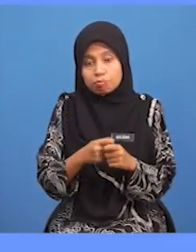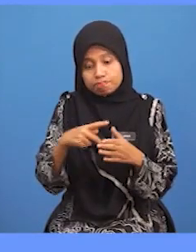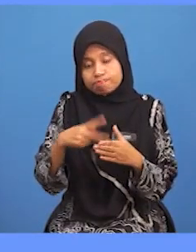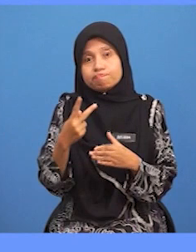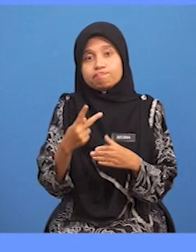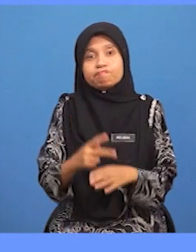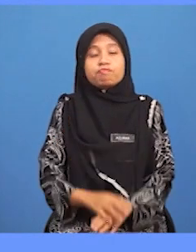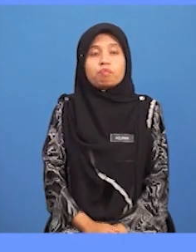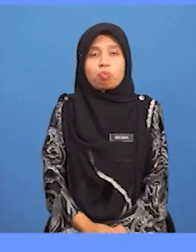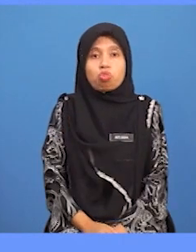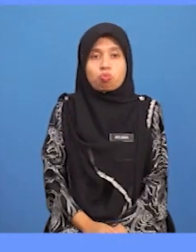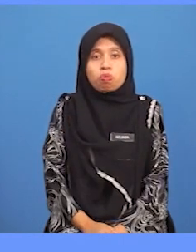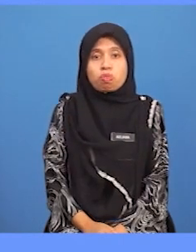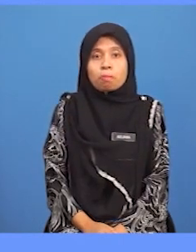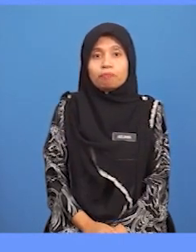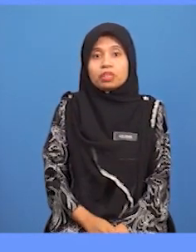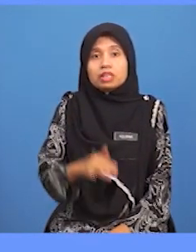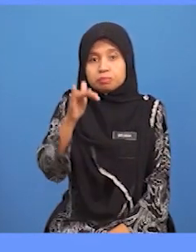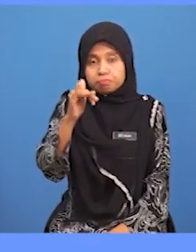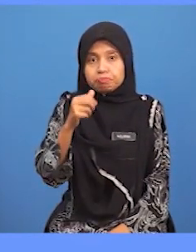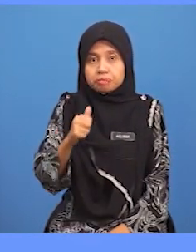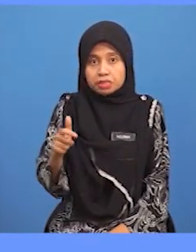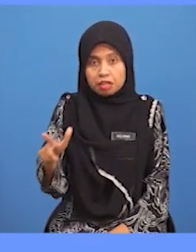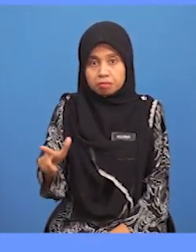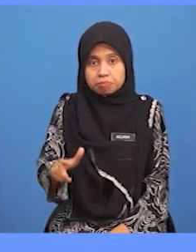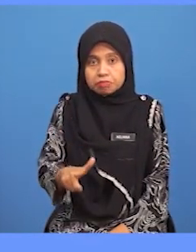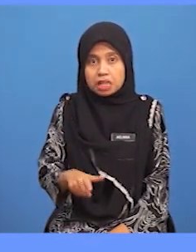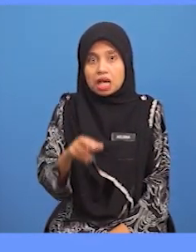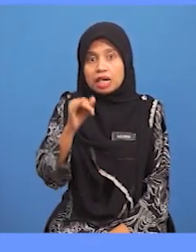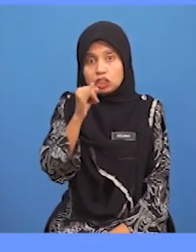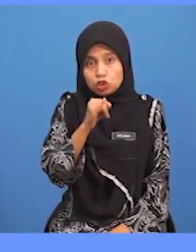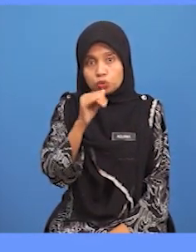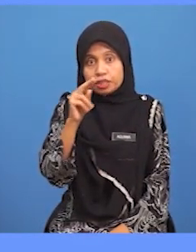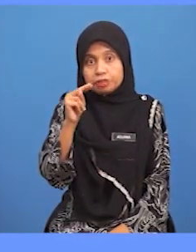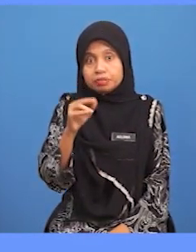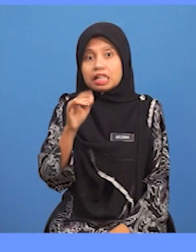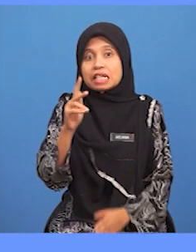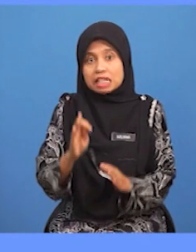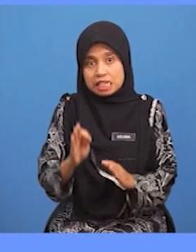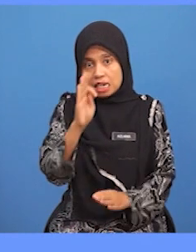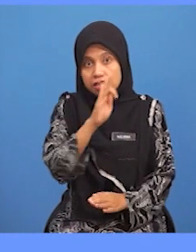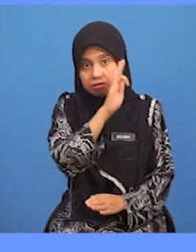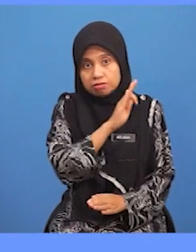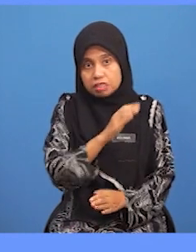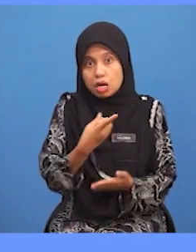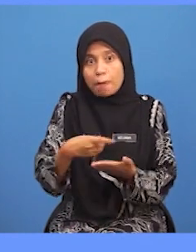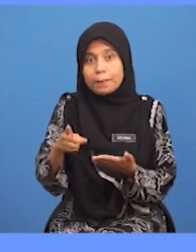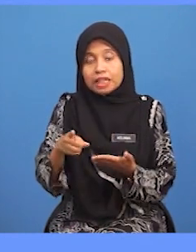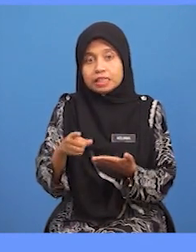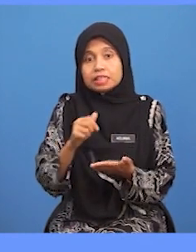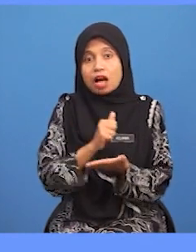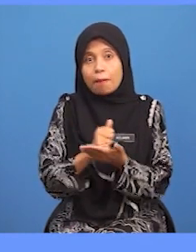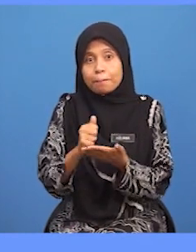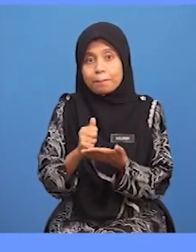tersebut. Kos tetap yang terlibat ialah insurans kilang, belanja am kilang dan alat